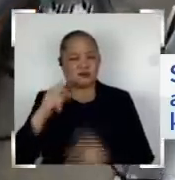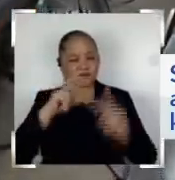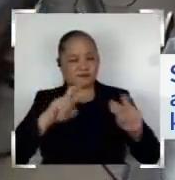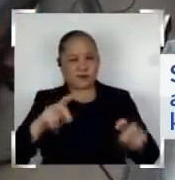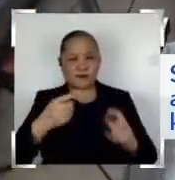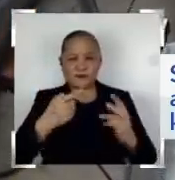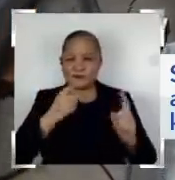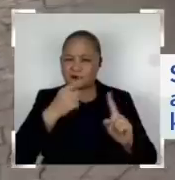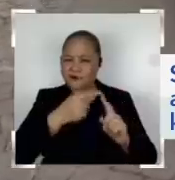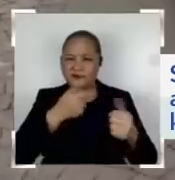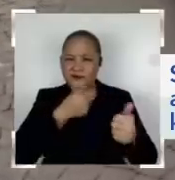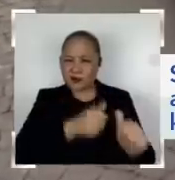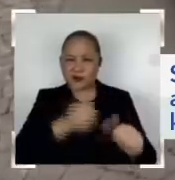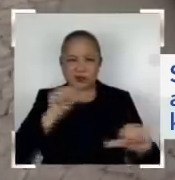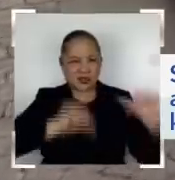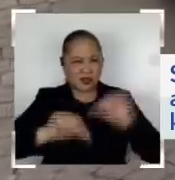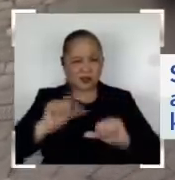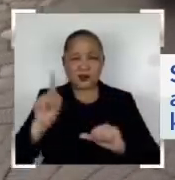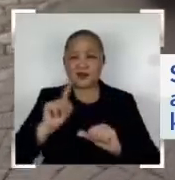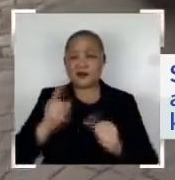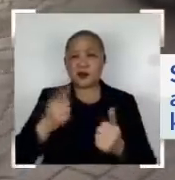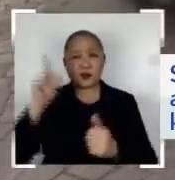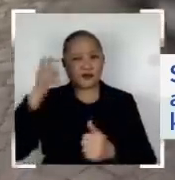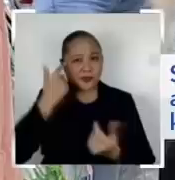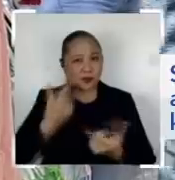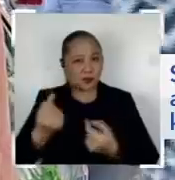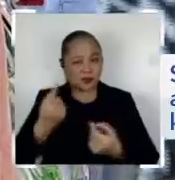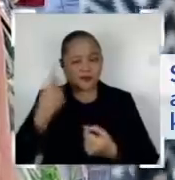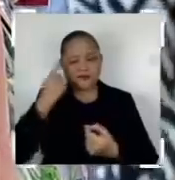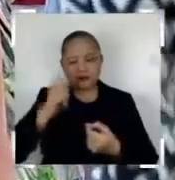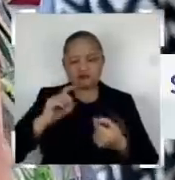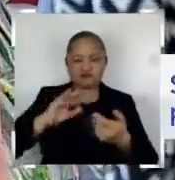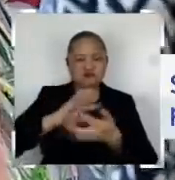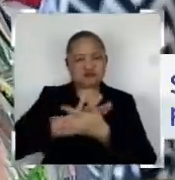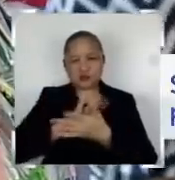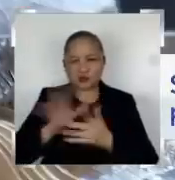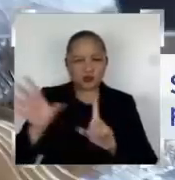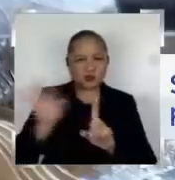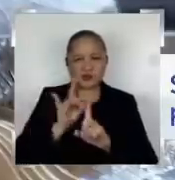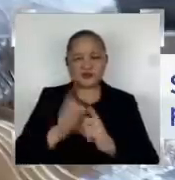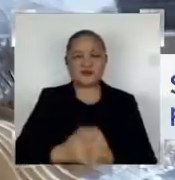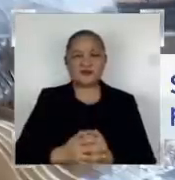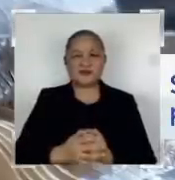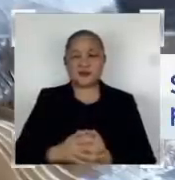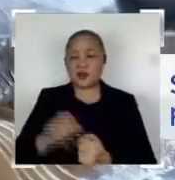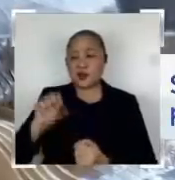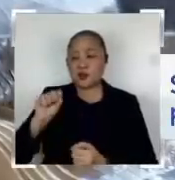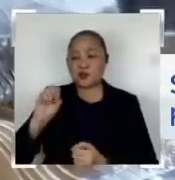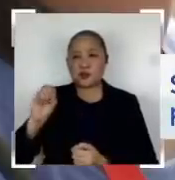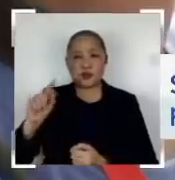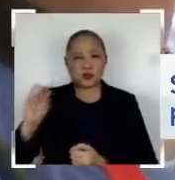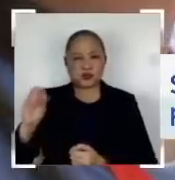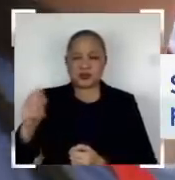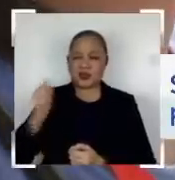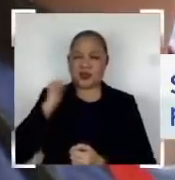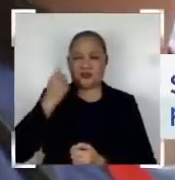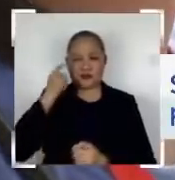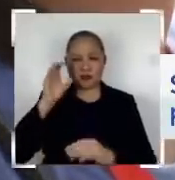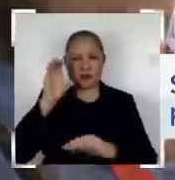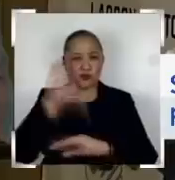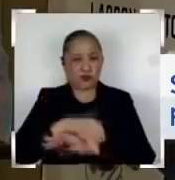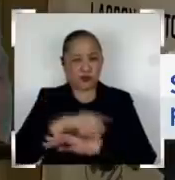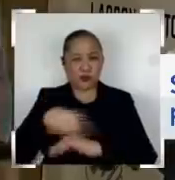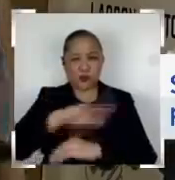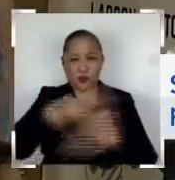magiging hakbang ng gobyerno kontra sa mga pandemya. Tutol si Soto sa posibleng pag-obliga sa lahat na muling mag-face